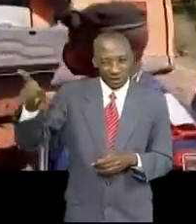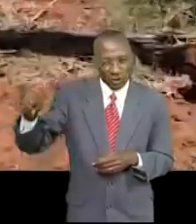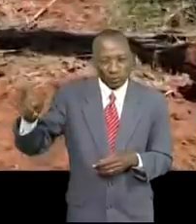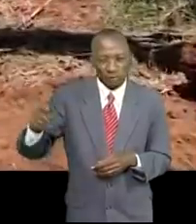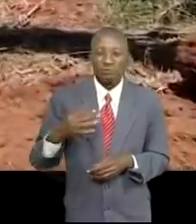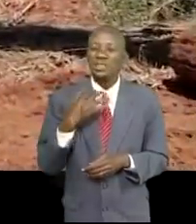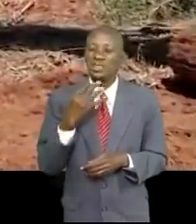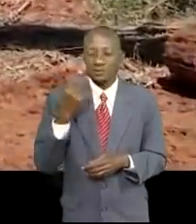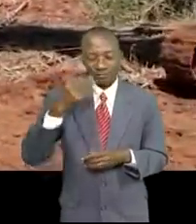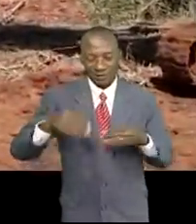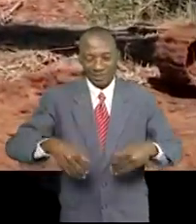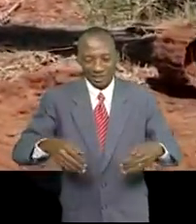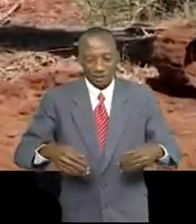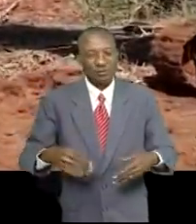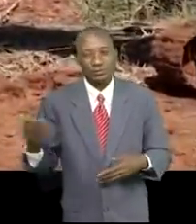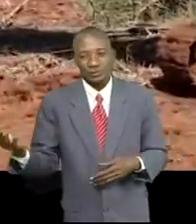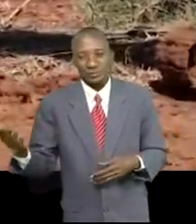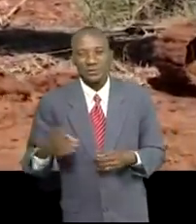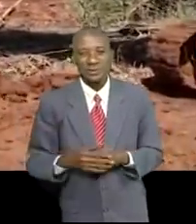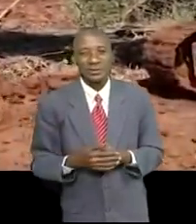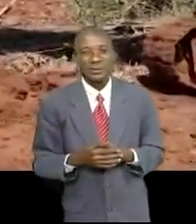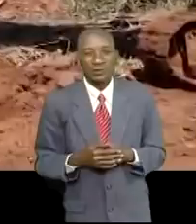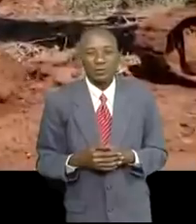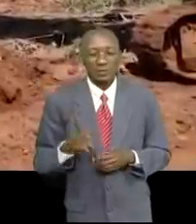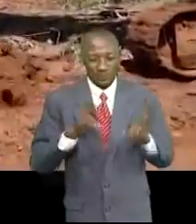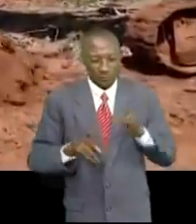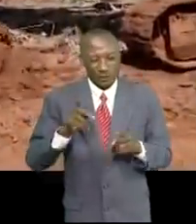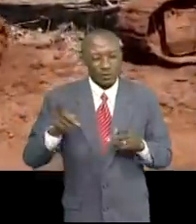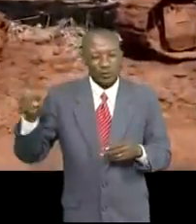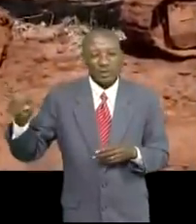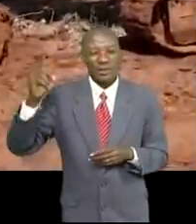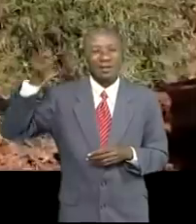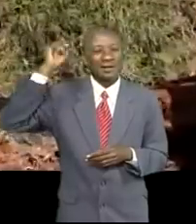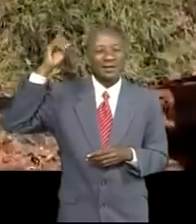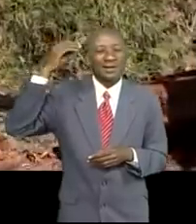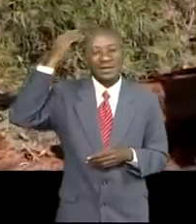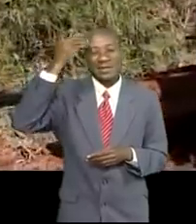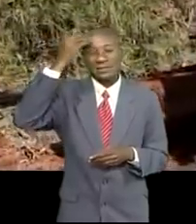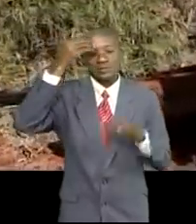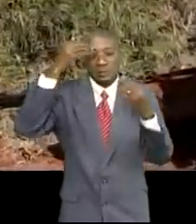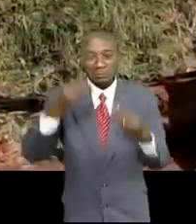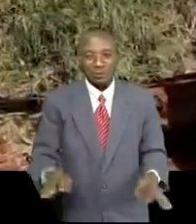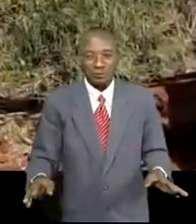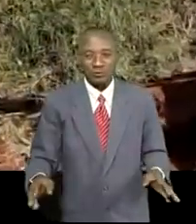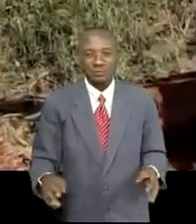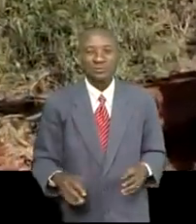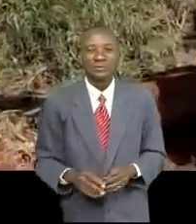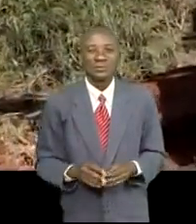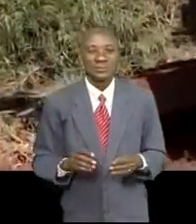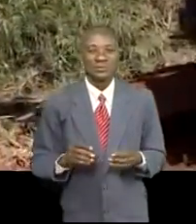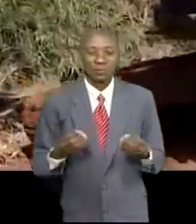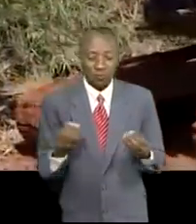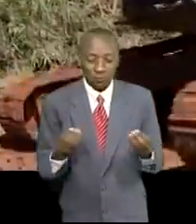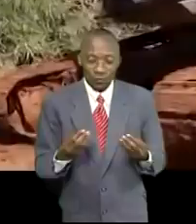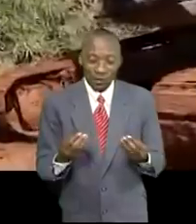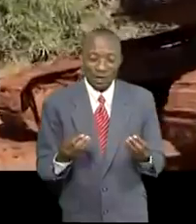une population plongée pendant longtemps dans un espoir désespéré, car Banalia et Bouta sont des agglomérations